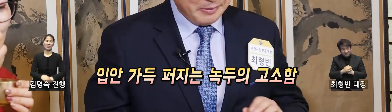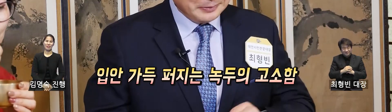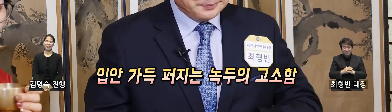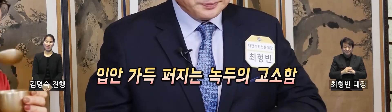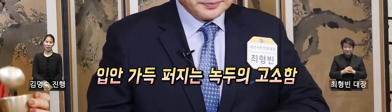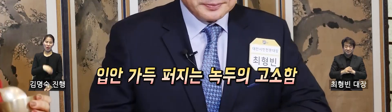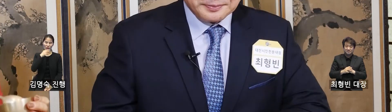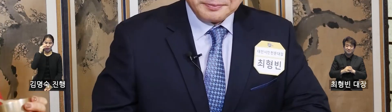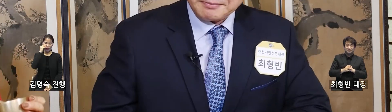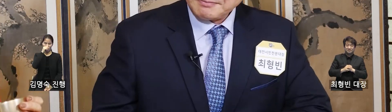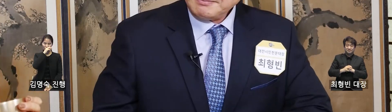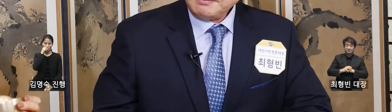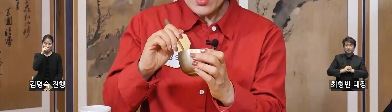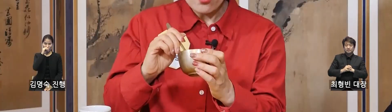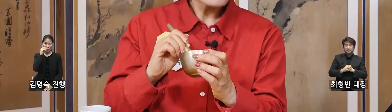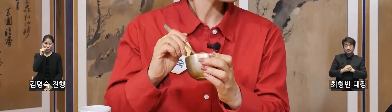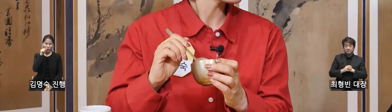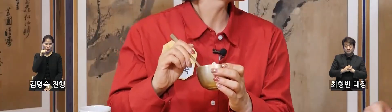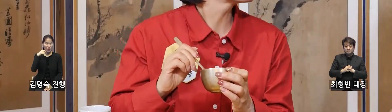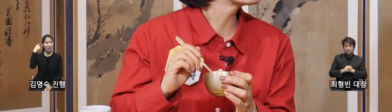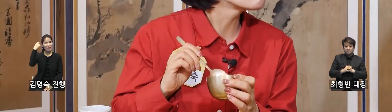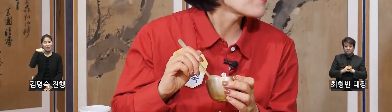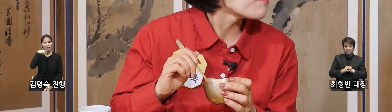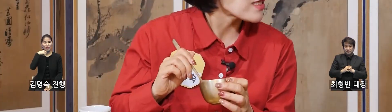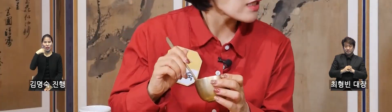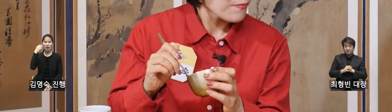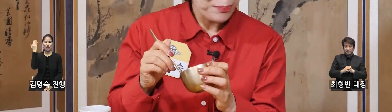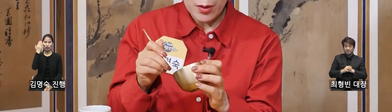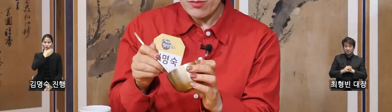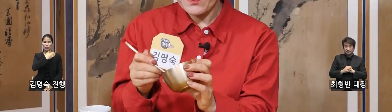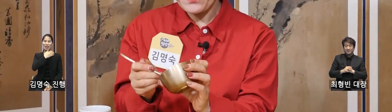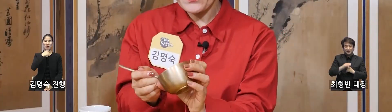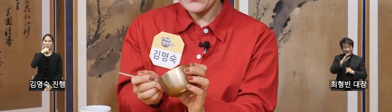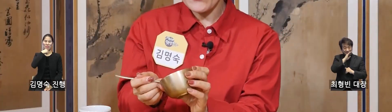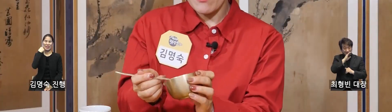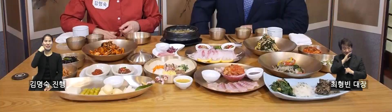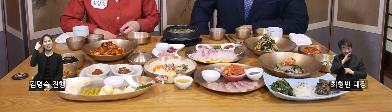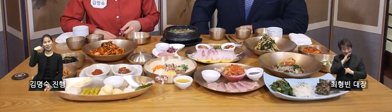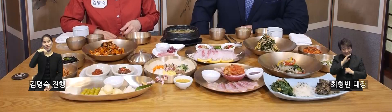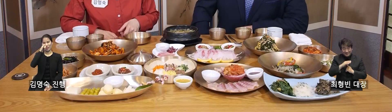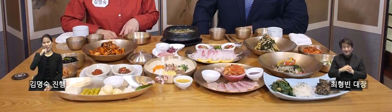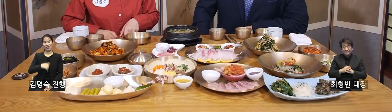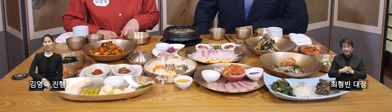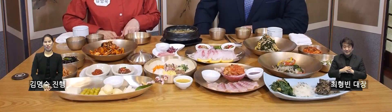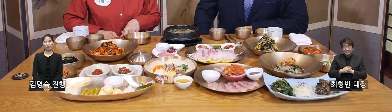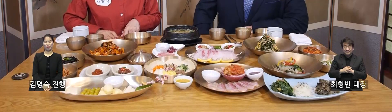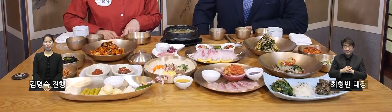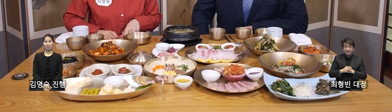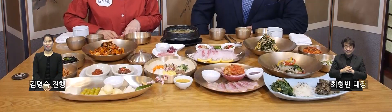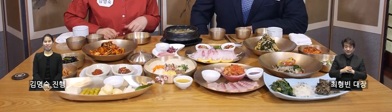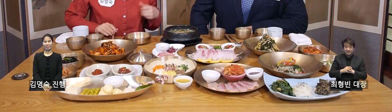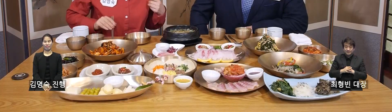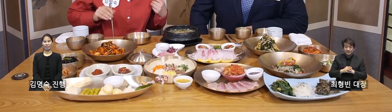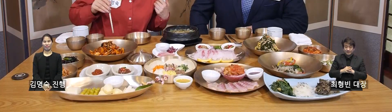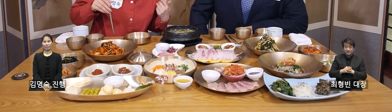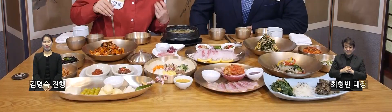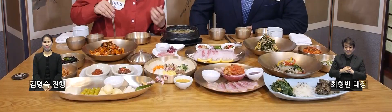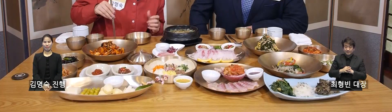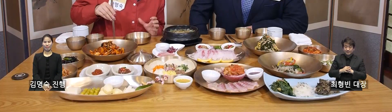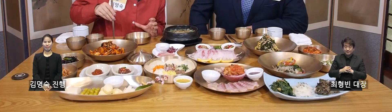음 아 투표하고 구수한 맛 10만 소리를 하는 거예요 그 다음에 그러면